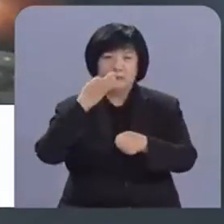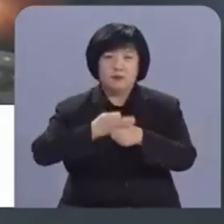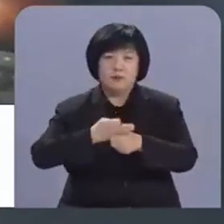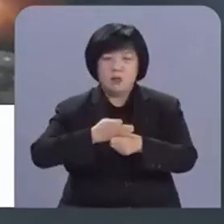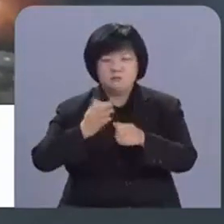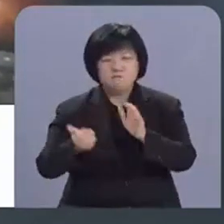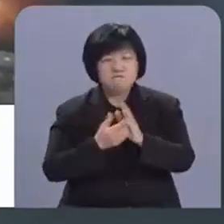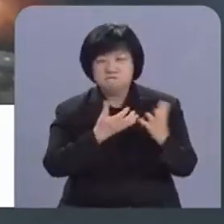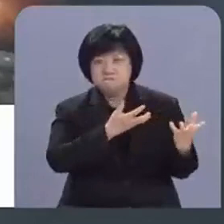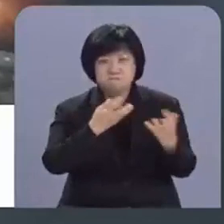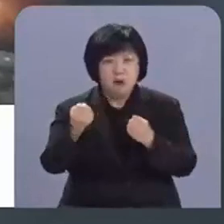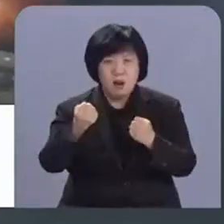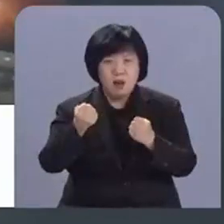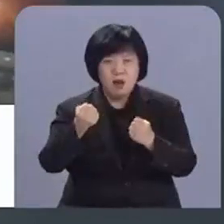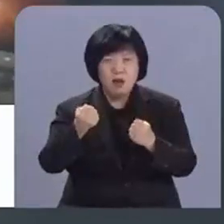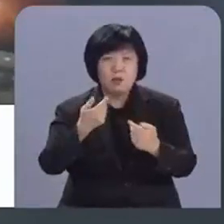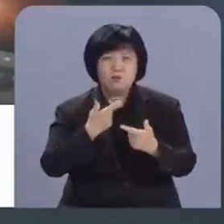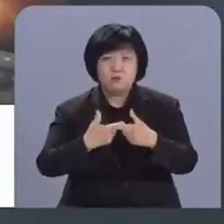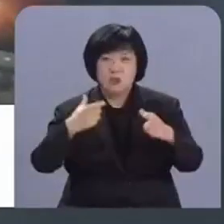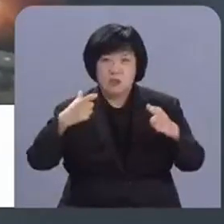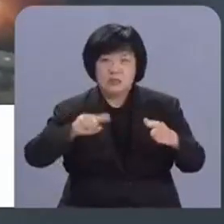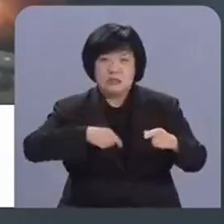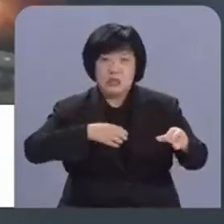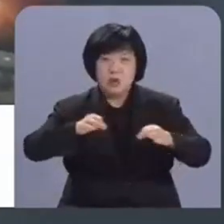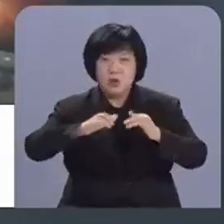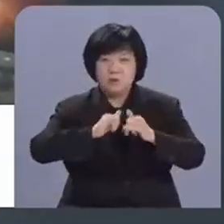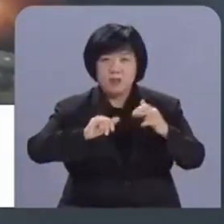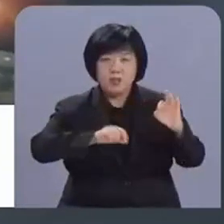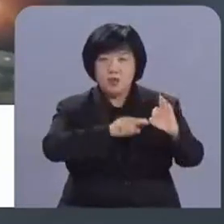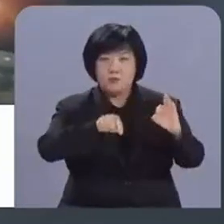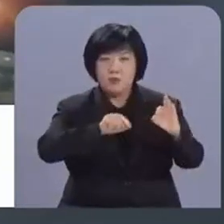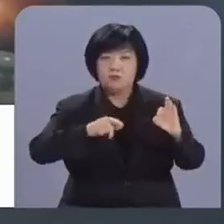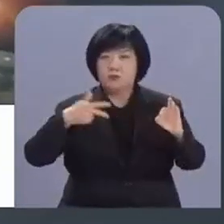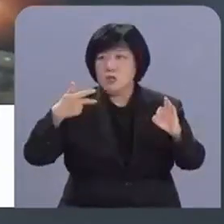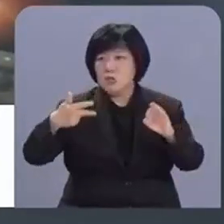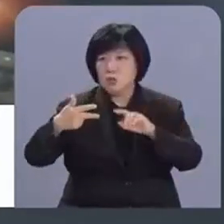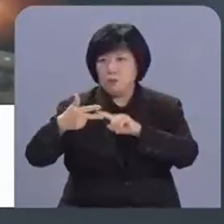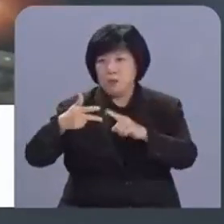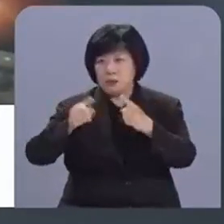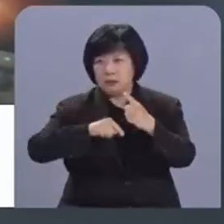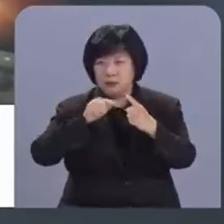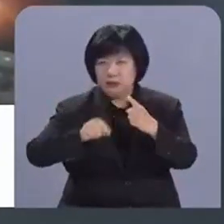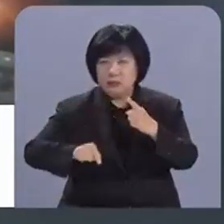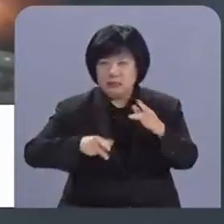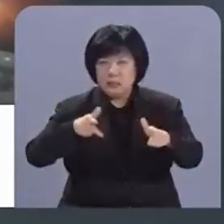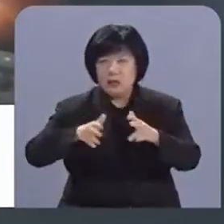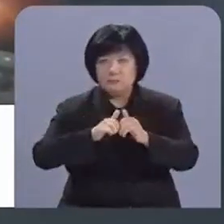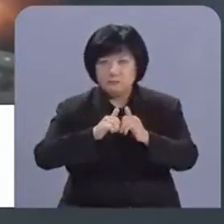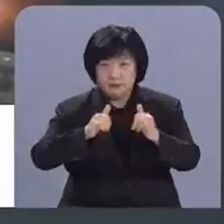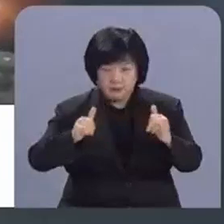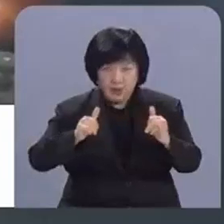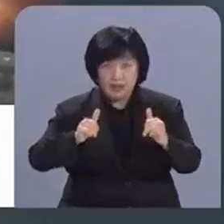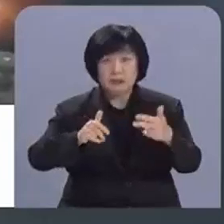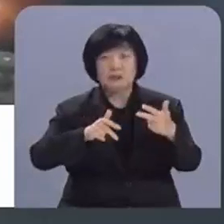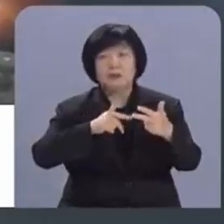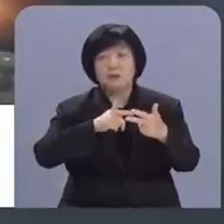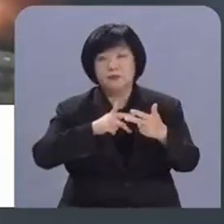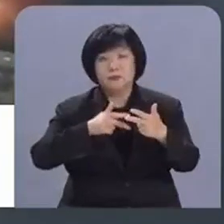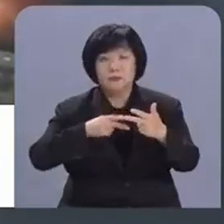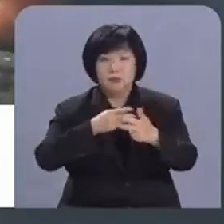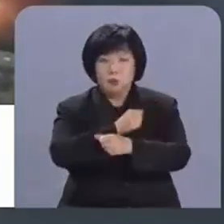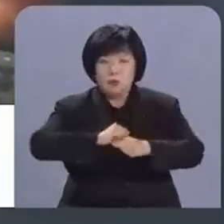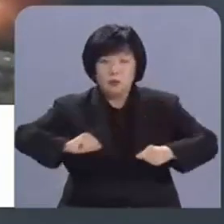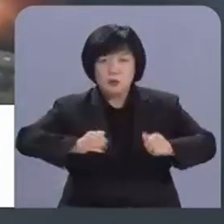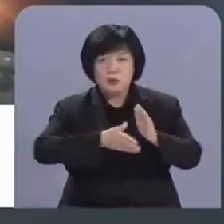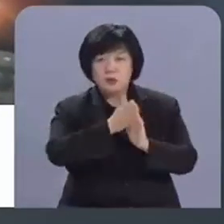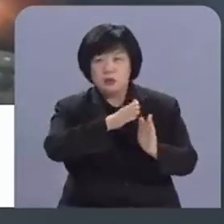기록했습니다. 특히 부산 자영업자 10명 가운데 7명이 1인 사업자로 7대 광역시 중 가장 높은데요.